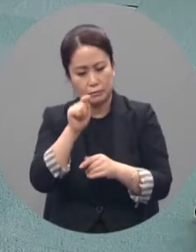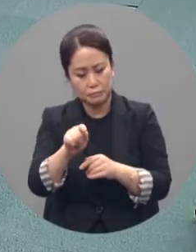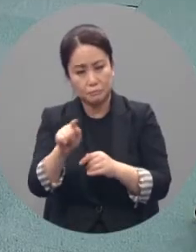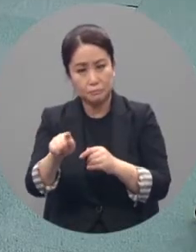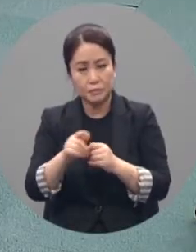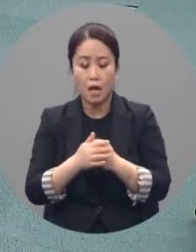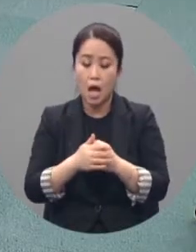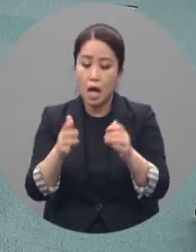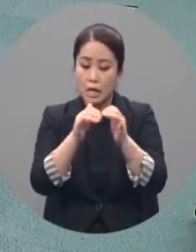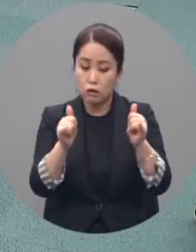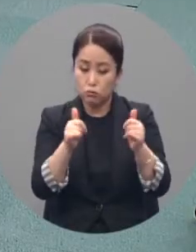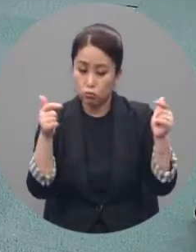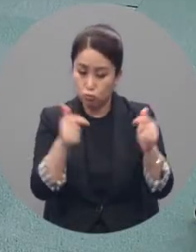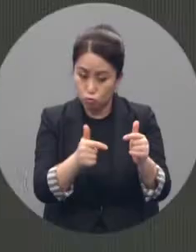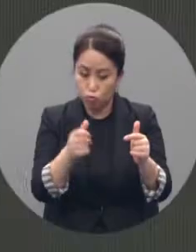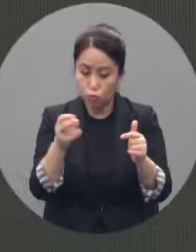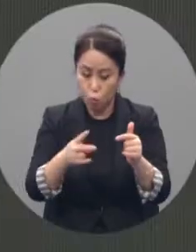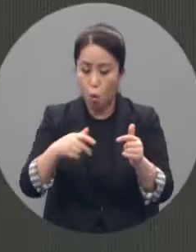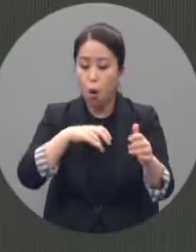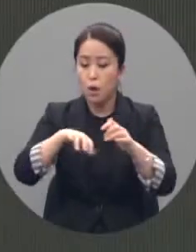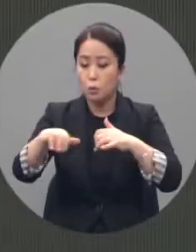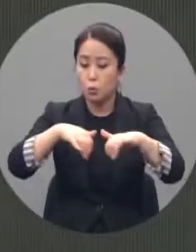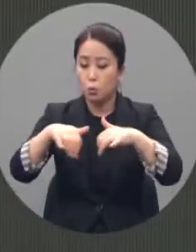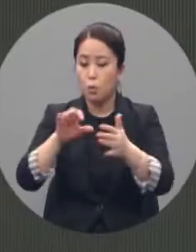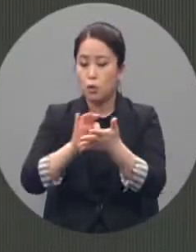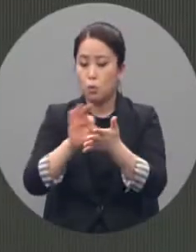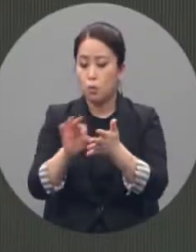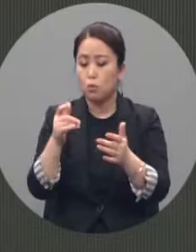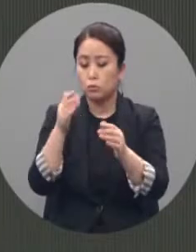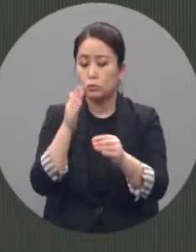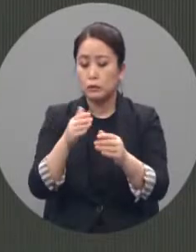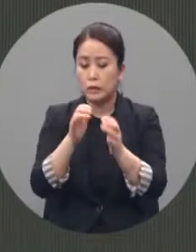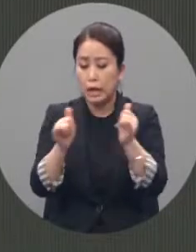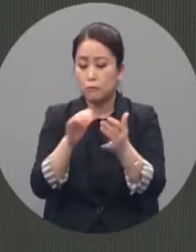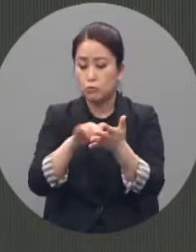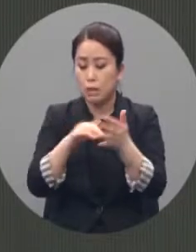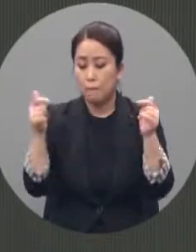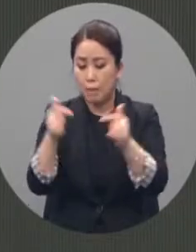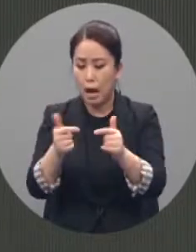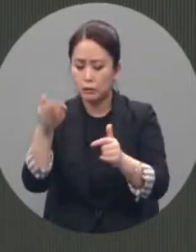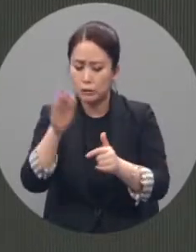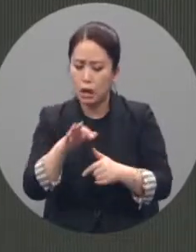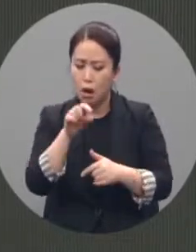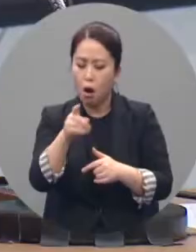인구는 줄고 대중교통 이용률도 감소하는 현실에서 어반루프가